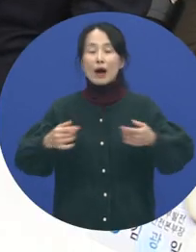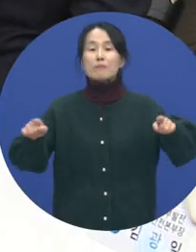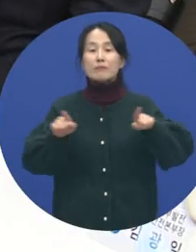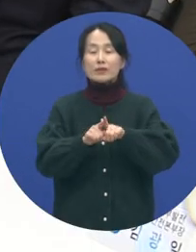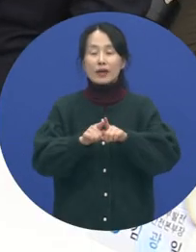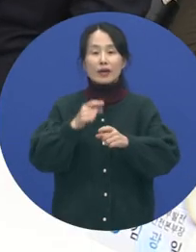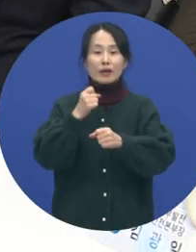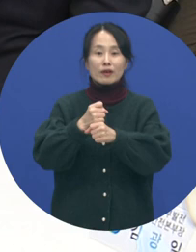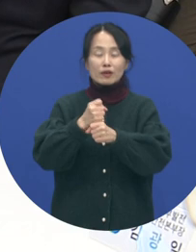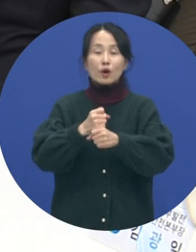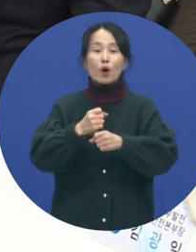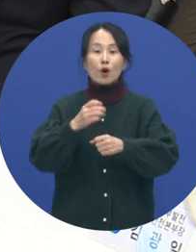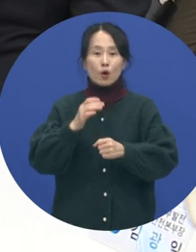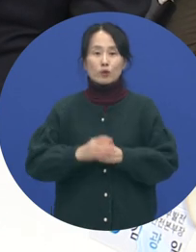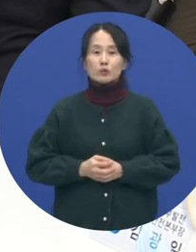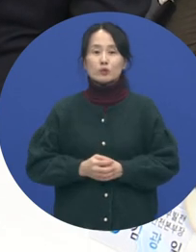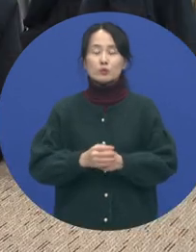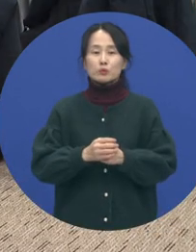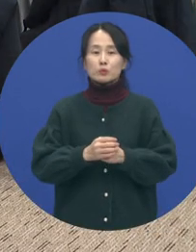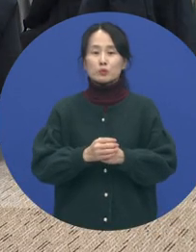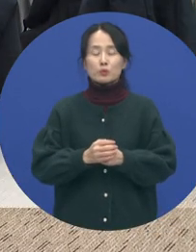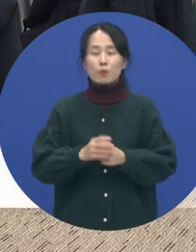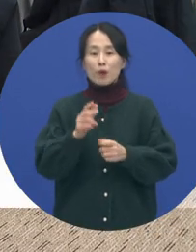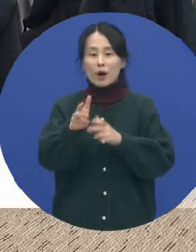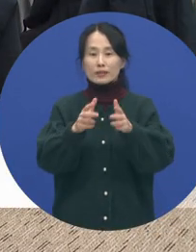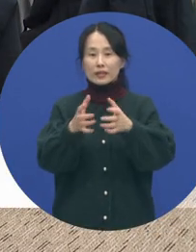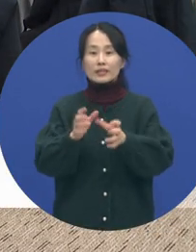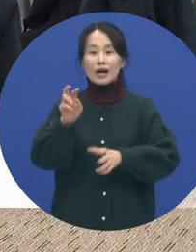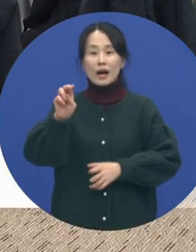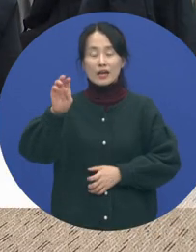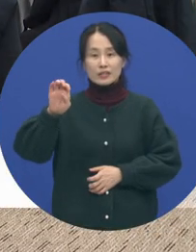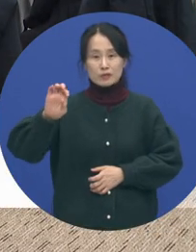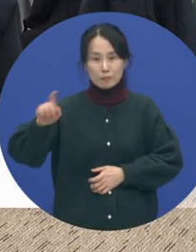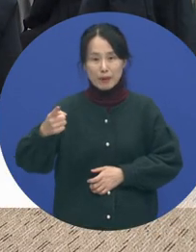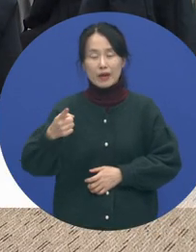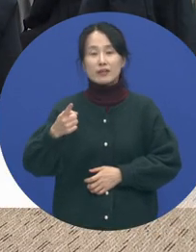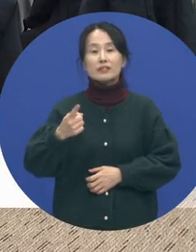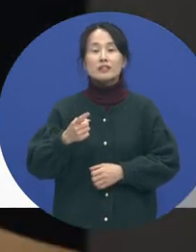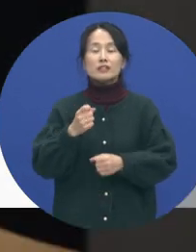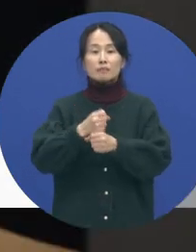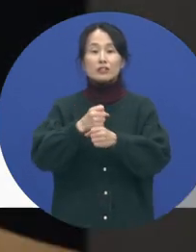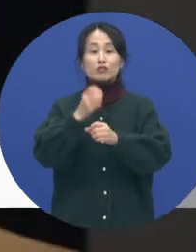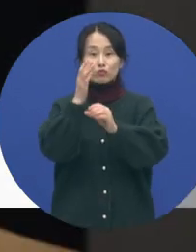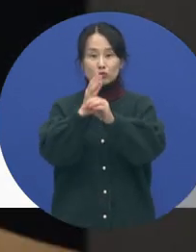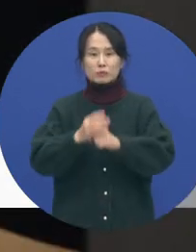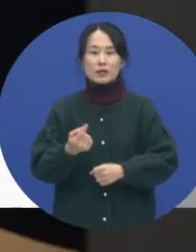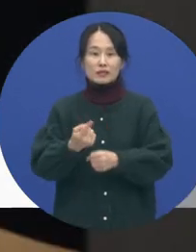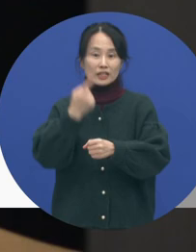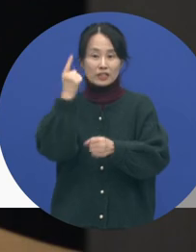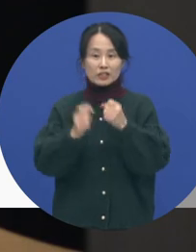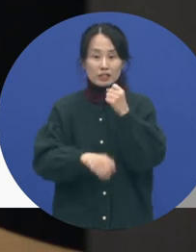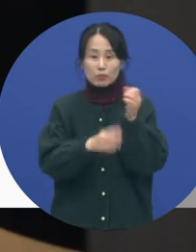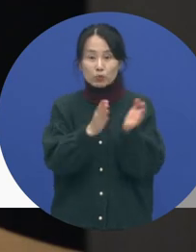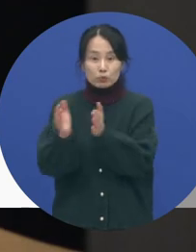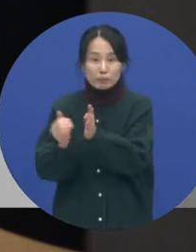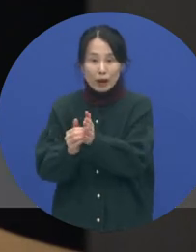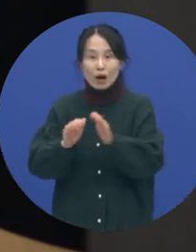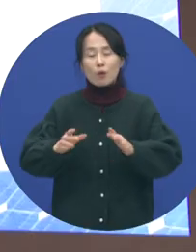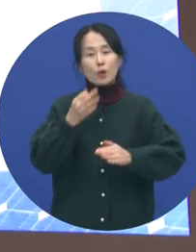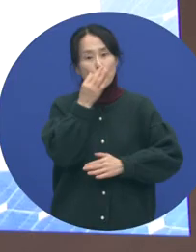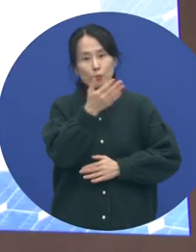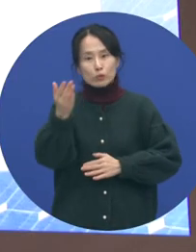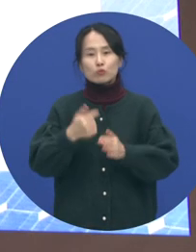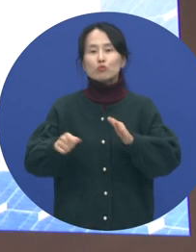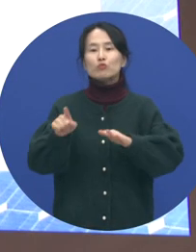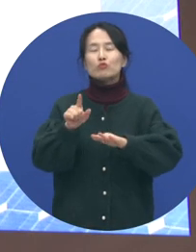구축, 산단 아리백을 추진 중입니다. 지난해는 기반을 튼튼히 하는 데 공을 들였다면 올해는 가시적 성과를 위한